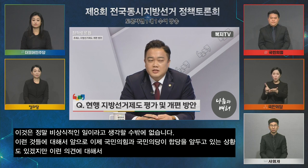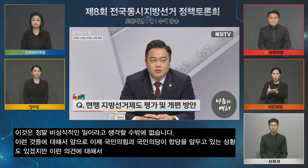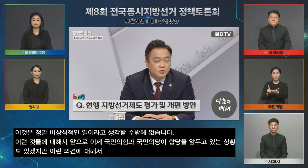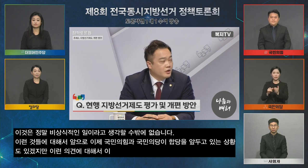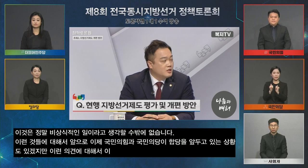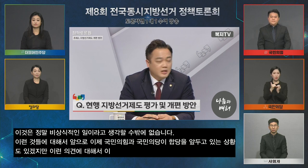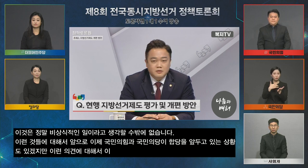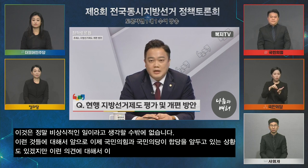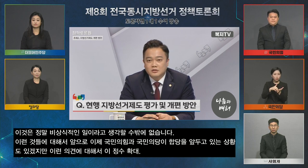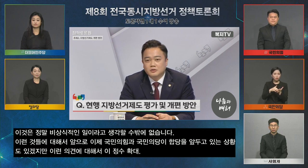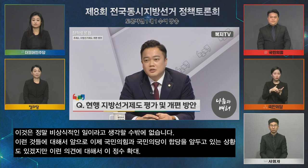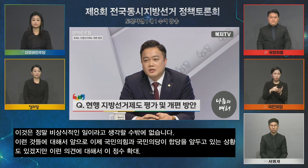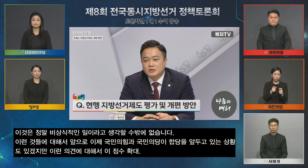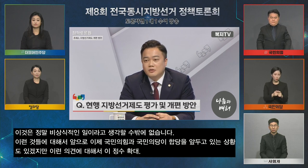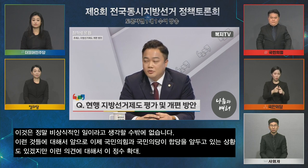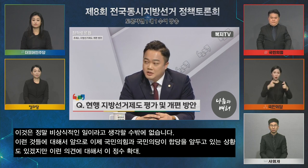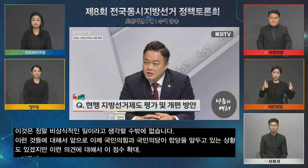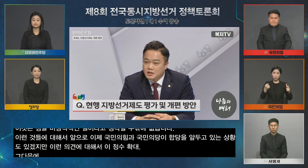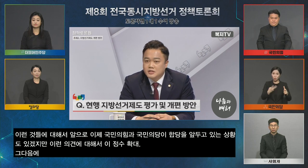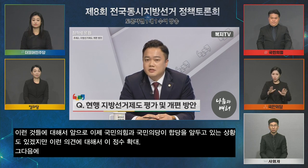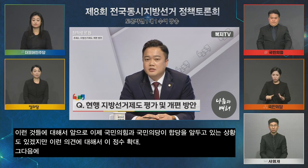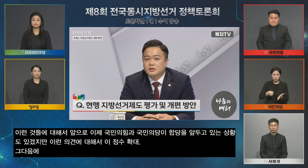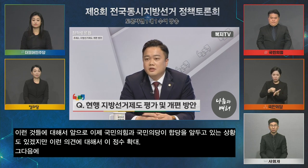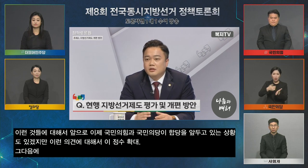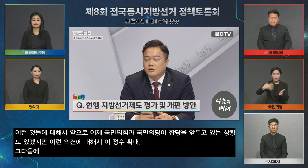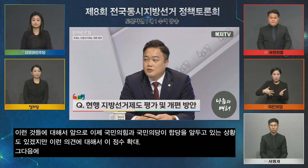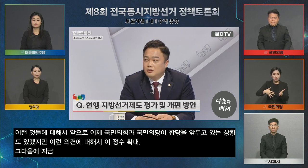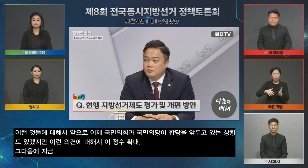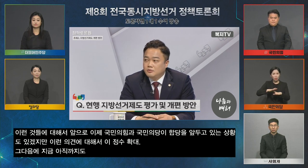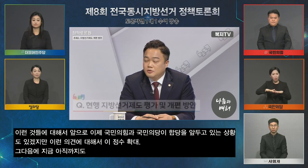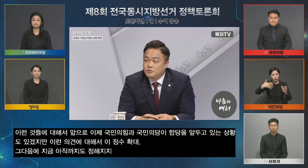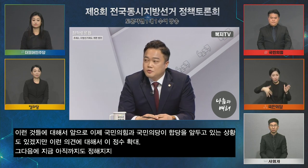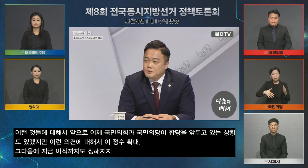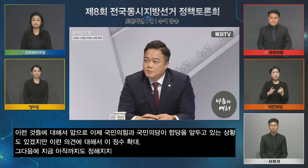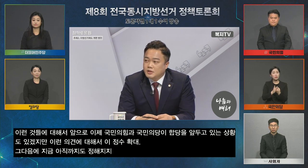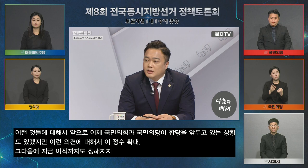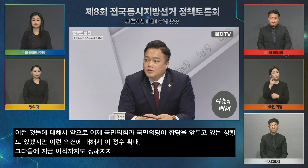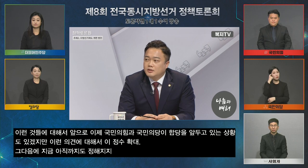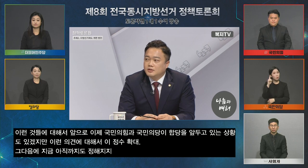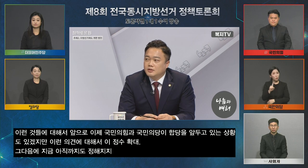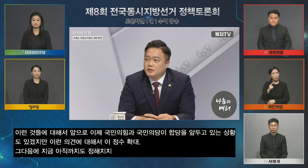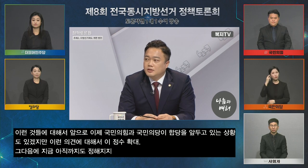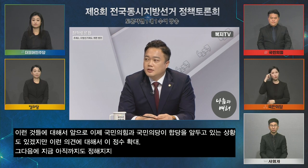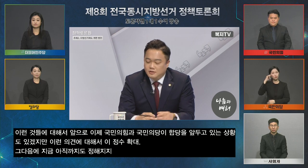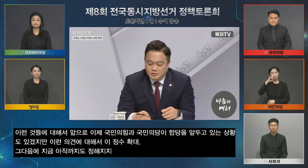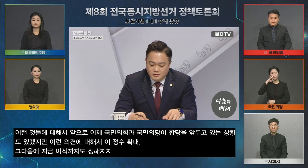지금 아직까지도 정해지지 않는 많은 것들에 대해서 어떻게 생각하시는지 여쭙고 싶습니다.